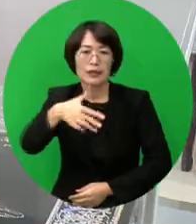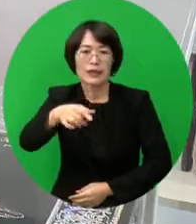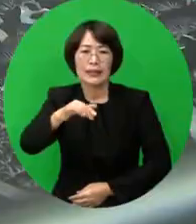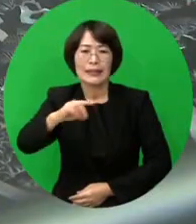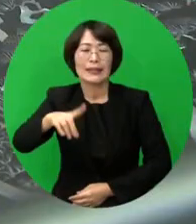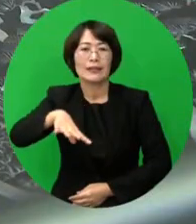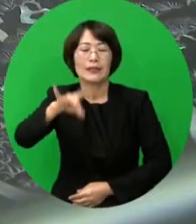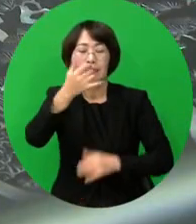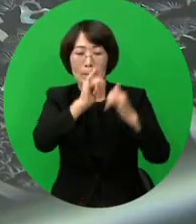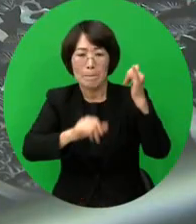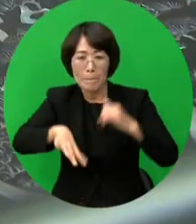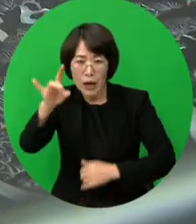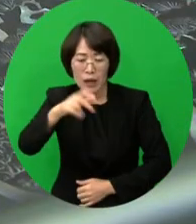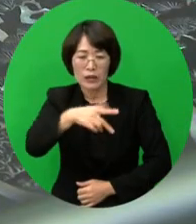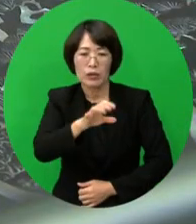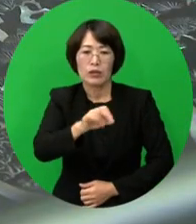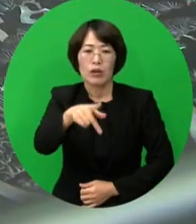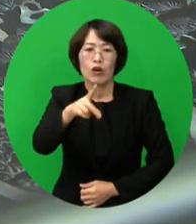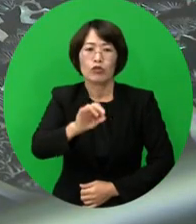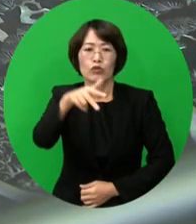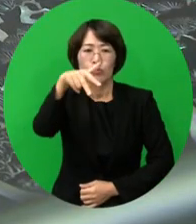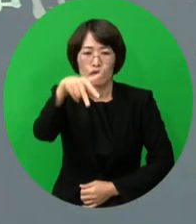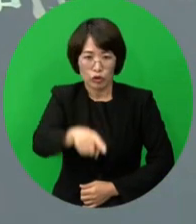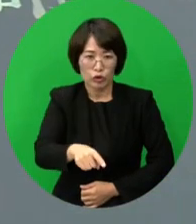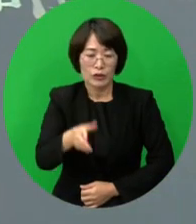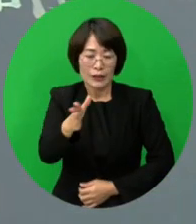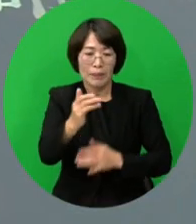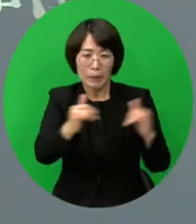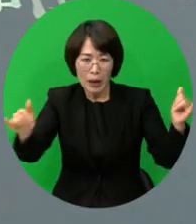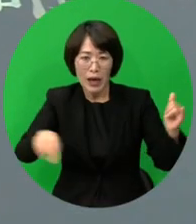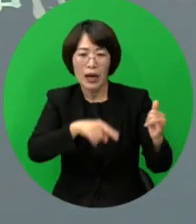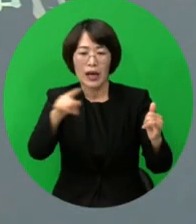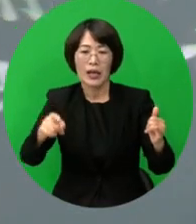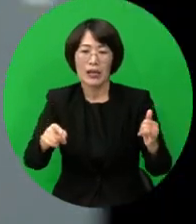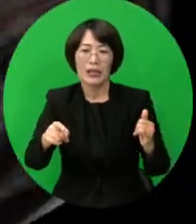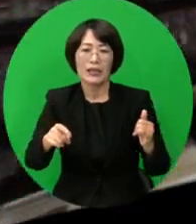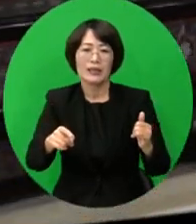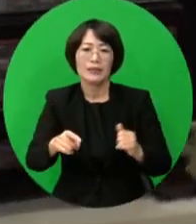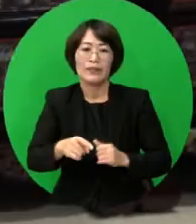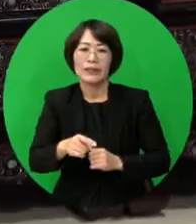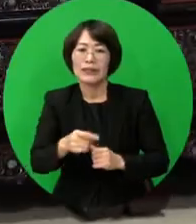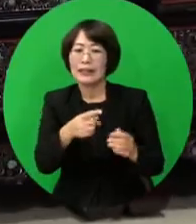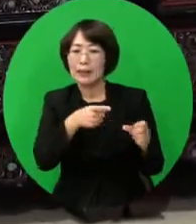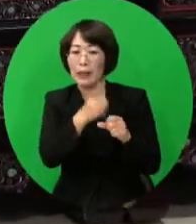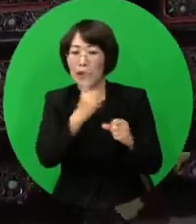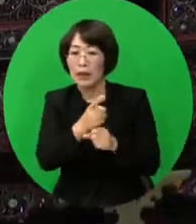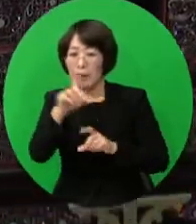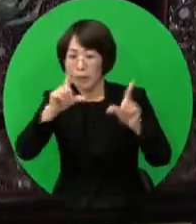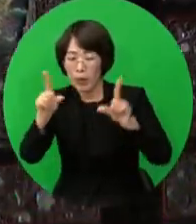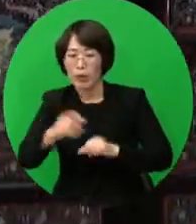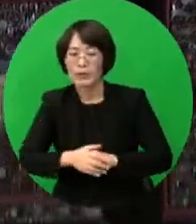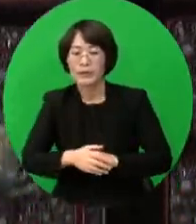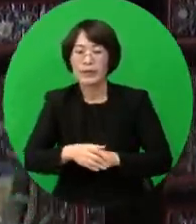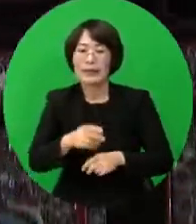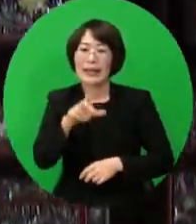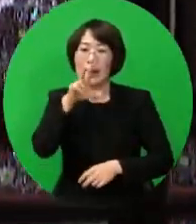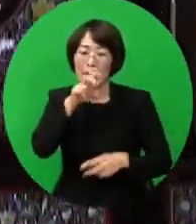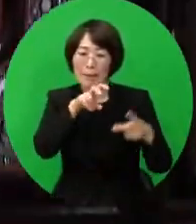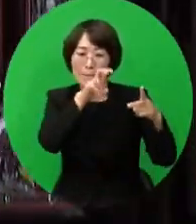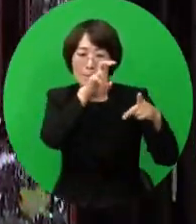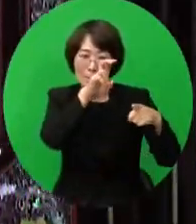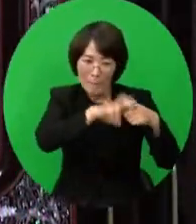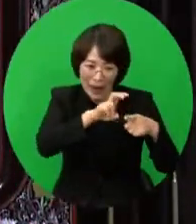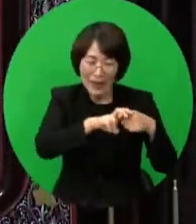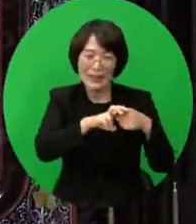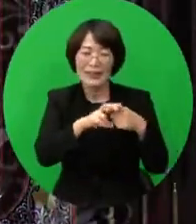시작으로 불리는 전성규 장인의 산수문 나전 오칠 대궐반입니다. 박쥐와 쌍봉,